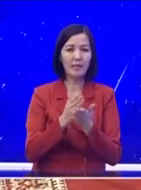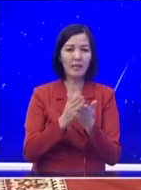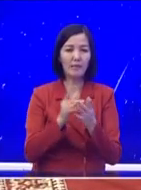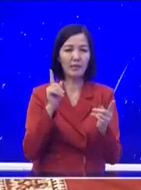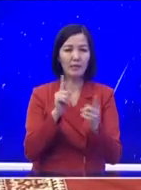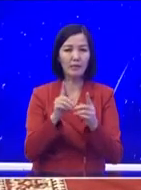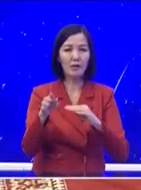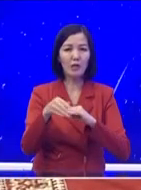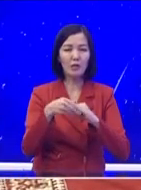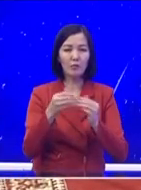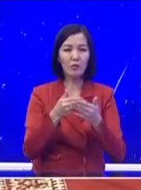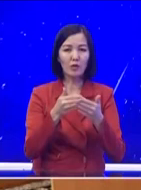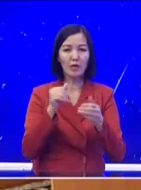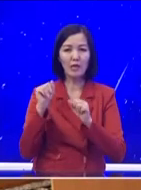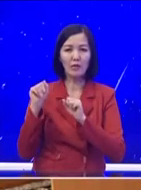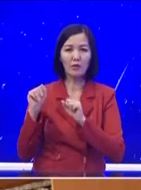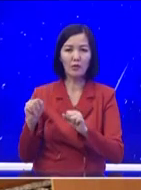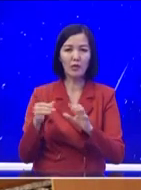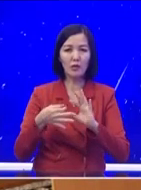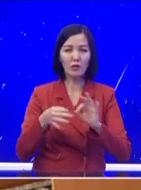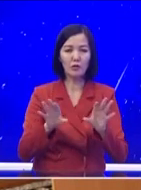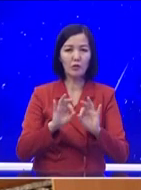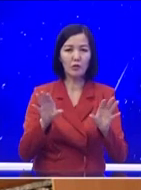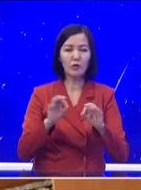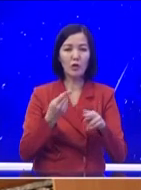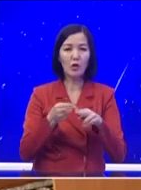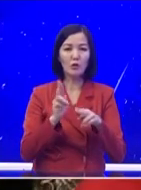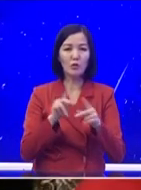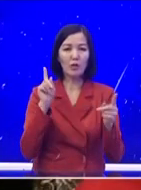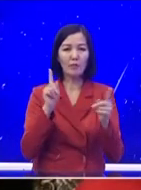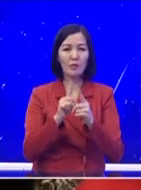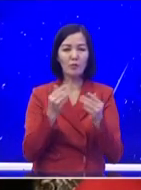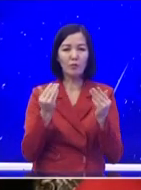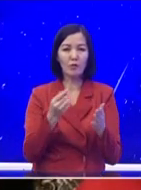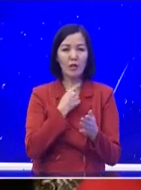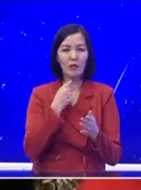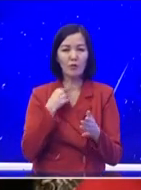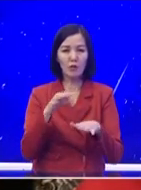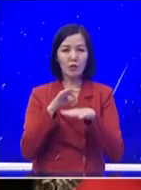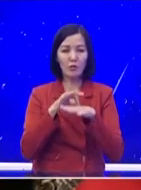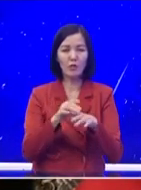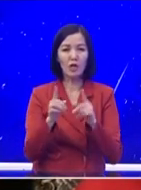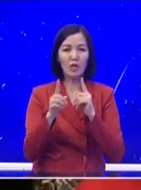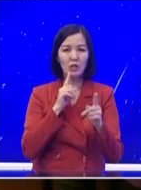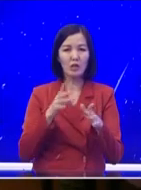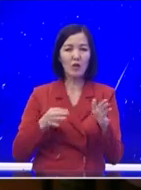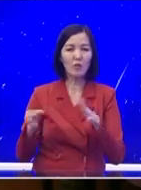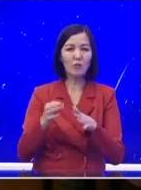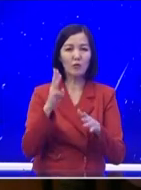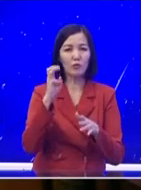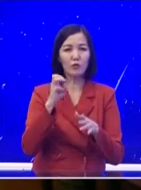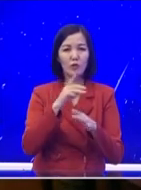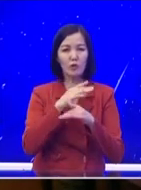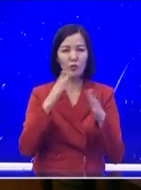сала мамандарымен кездесіп, жемқорлықтың түбі жаза екенін кеңінен түсіндіруде. Сондай басқосудың бірі Талдықорғанда өтті.